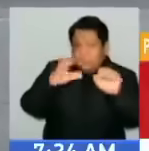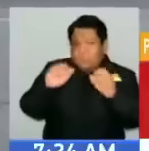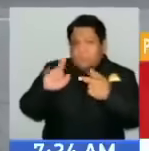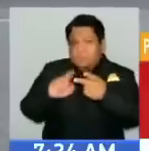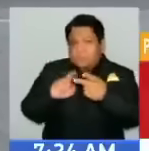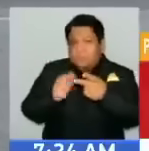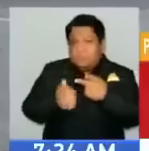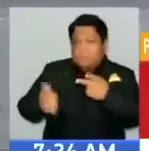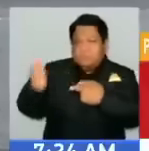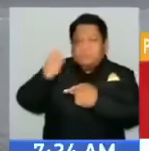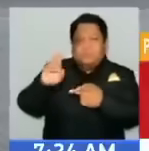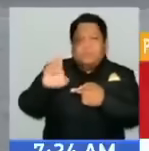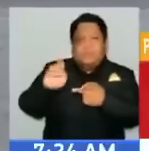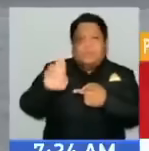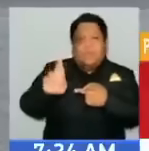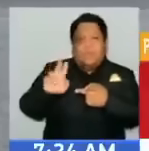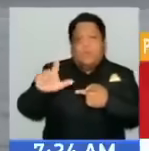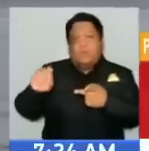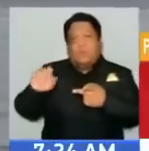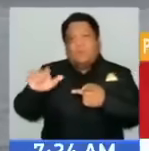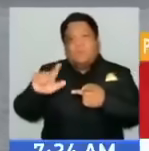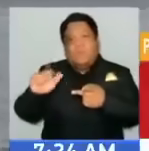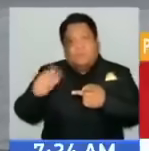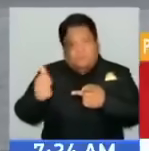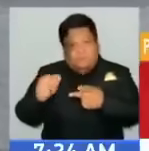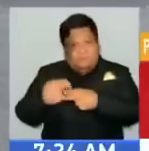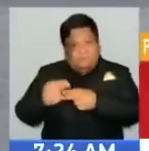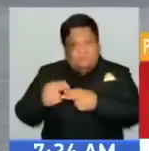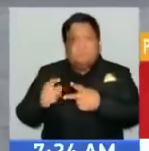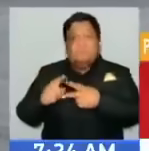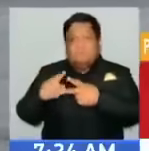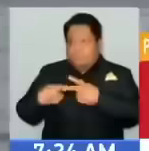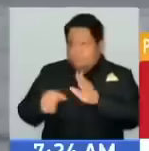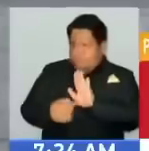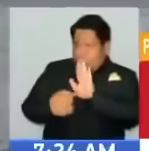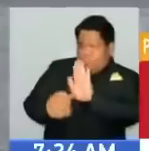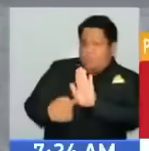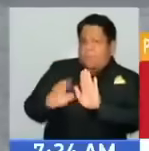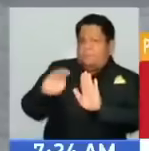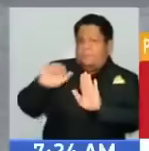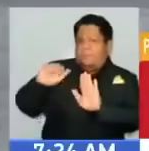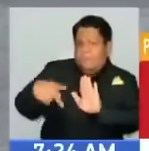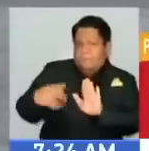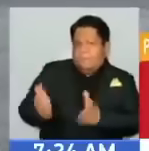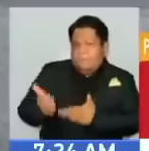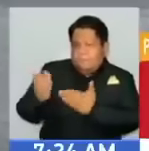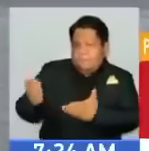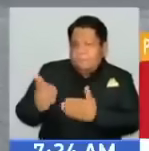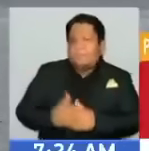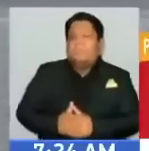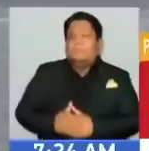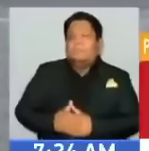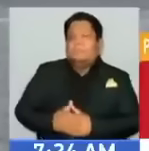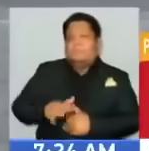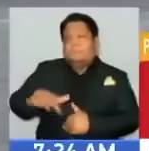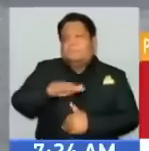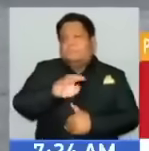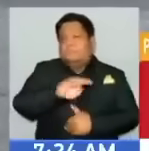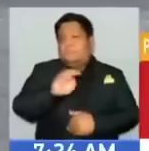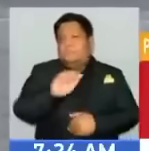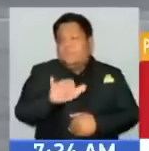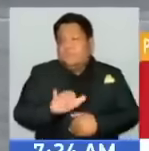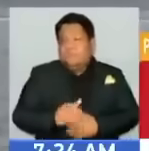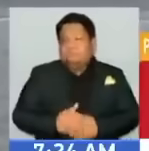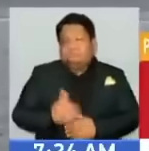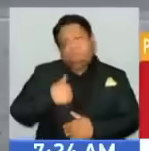yung mapa ng aming proposed reclamation on this part of Manila Bay. Tapos sinabi ko sa kanila na